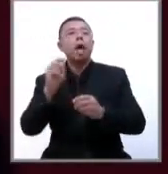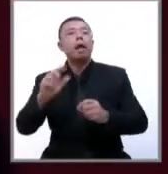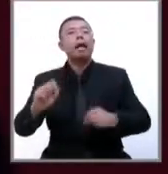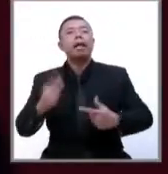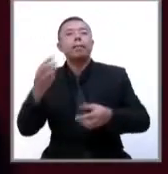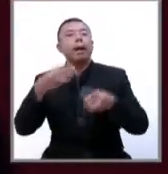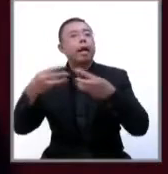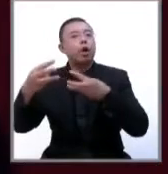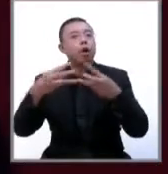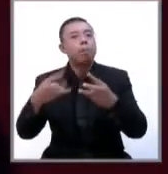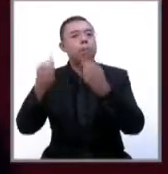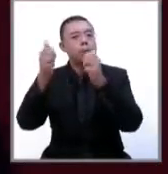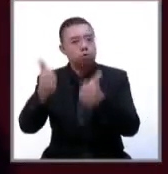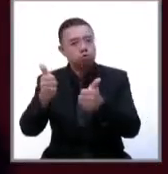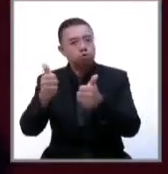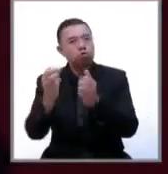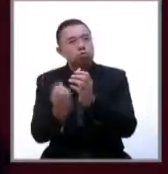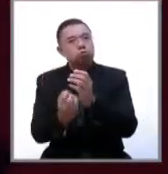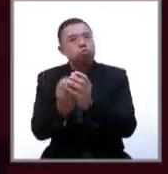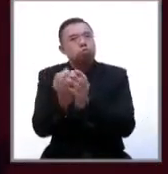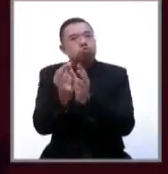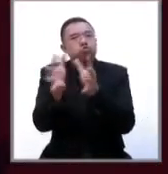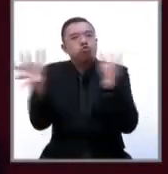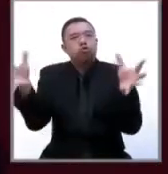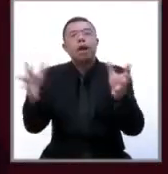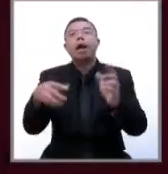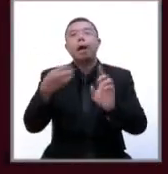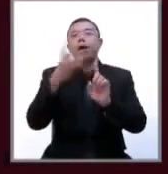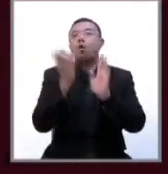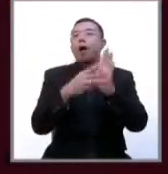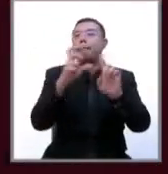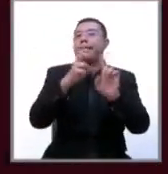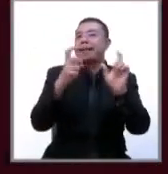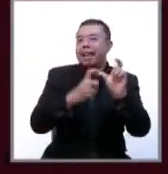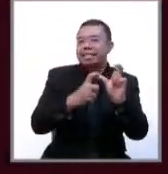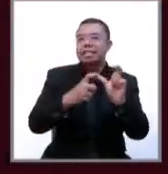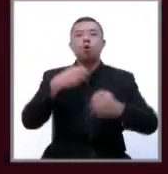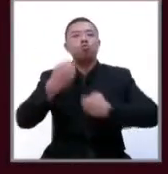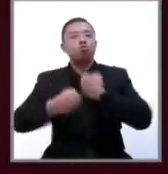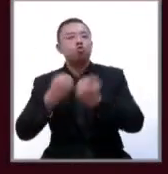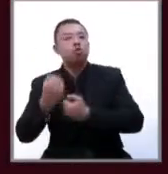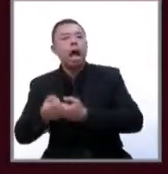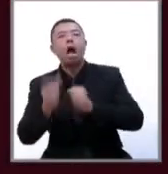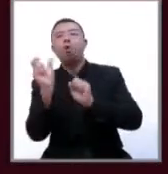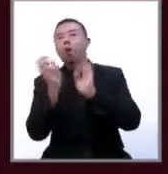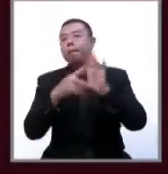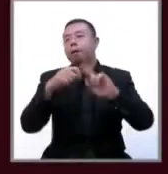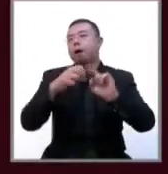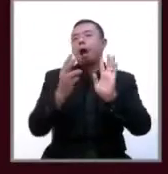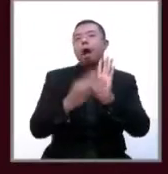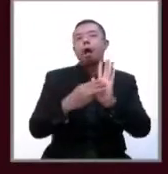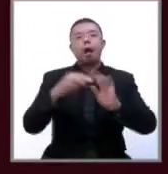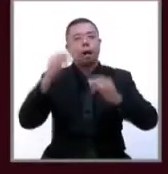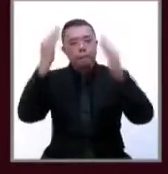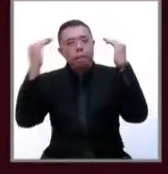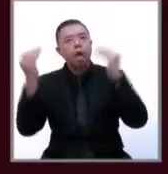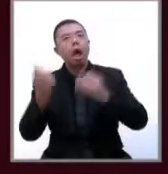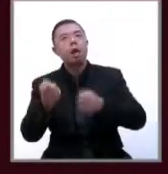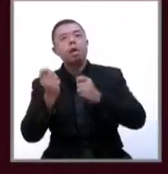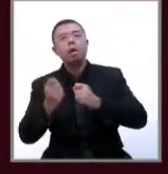kehidupan ekonomi yang tumbuh melalui boomdes melalui berbagai kegiatan wirausaha yang tumbuh Pertanian